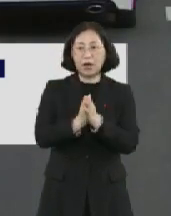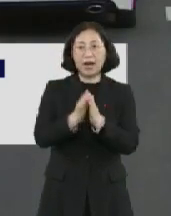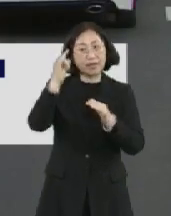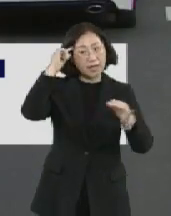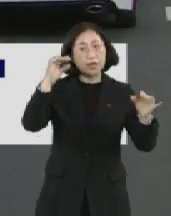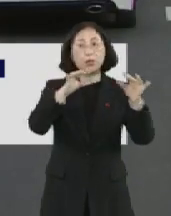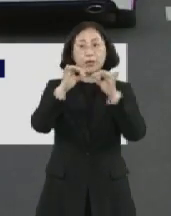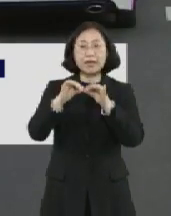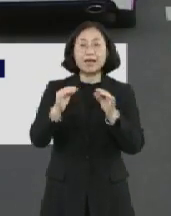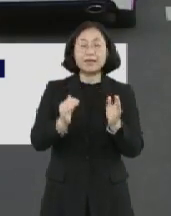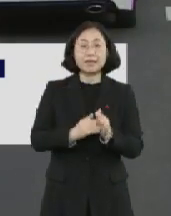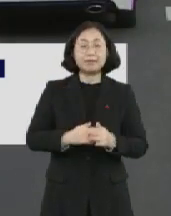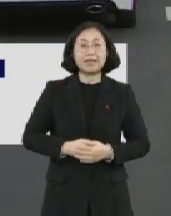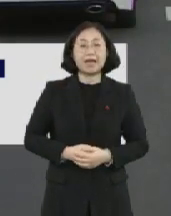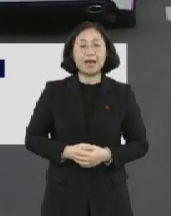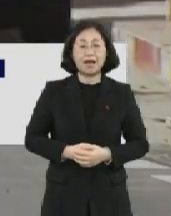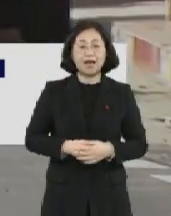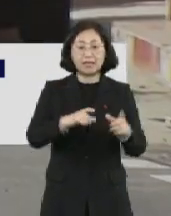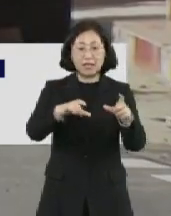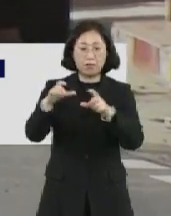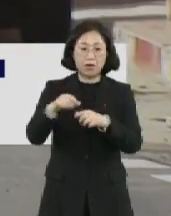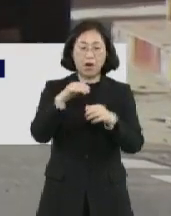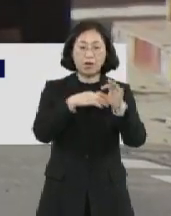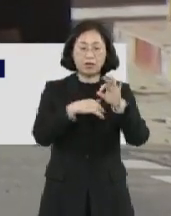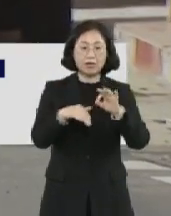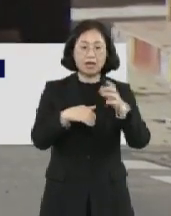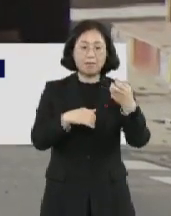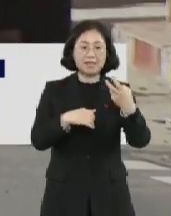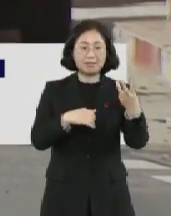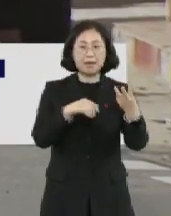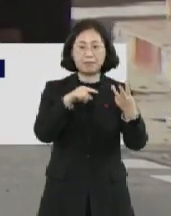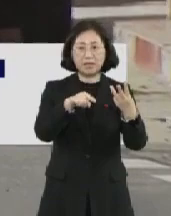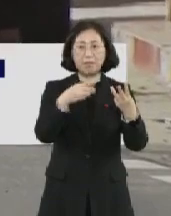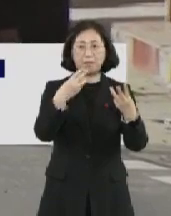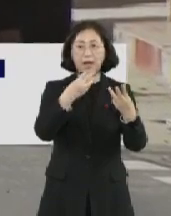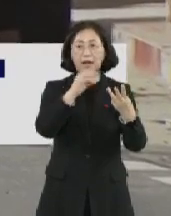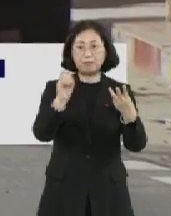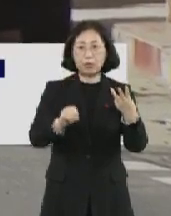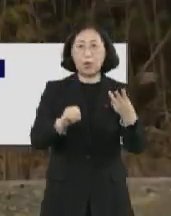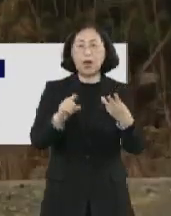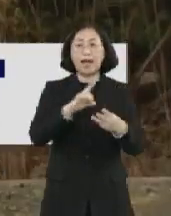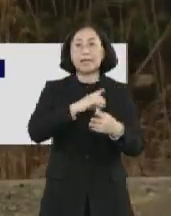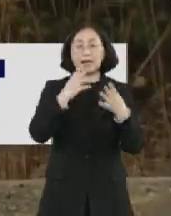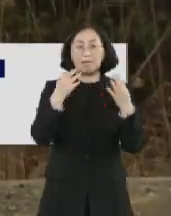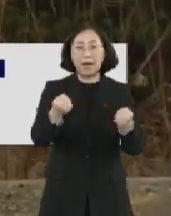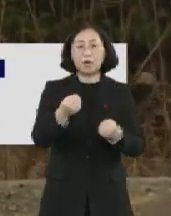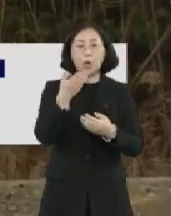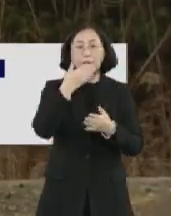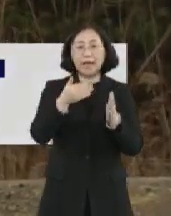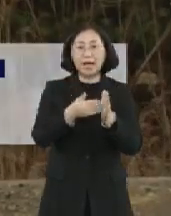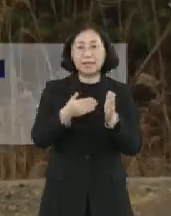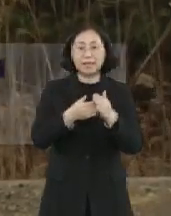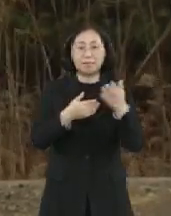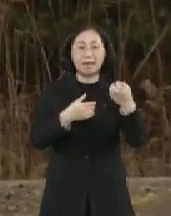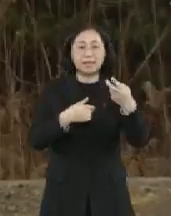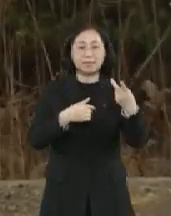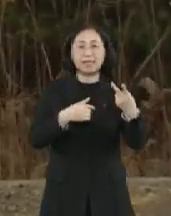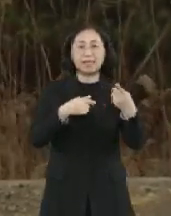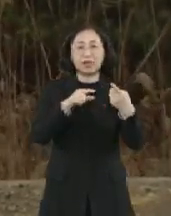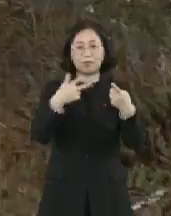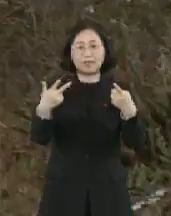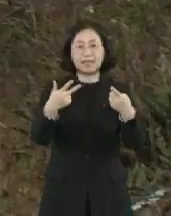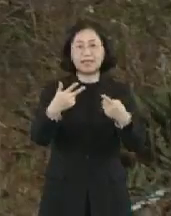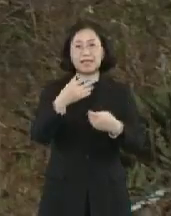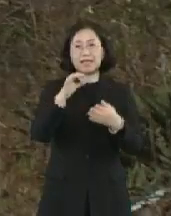데 동의했다 고 밝혔습니다 지역별로는 서천 이 83.3% 로 가장 높았고 당진 81.7